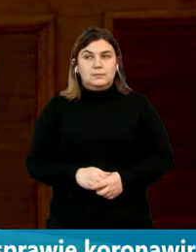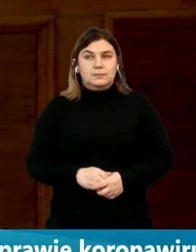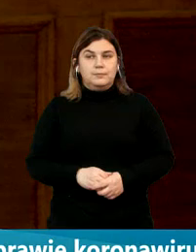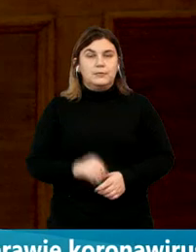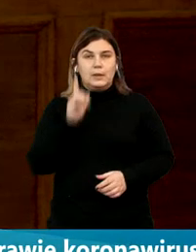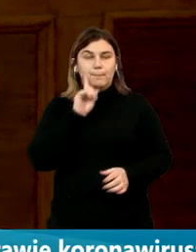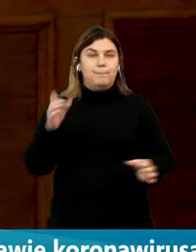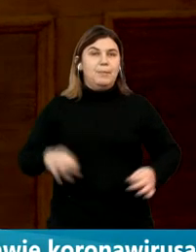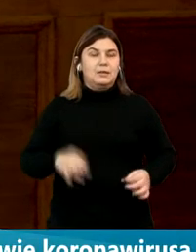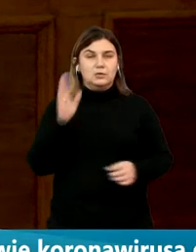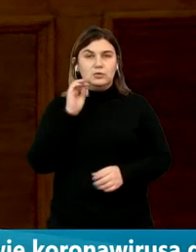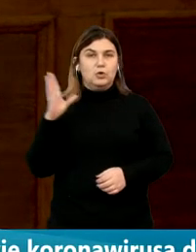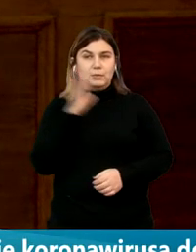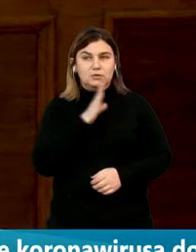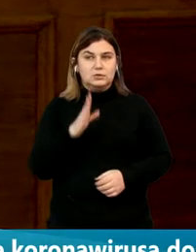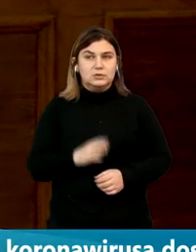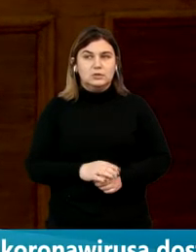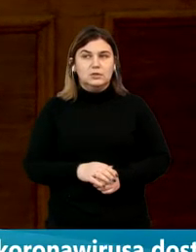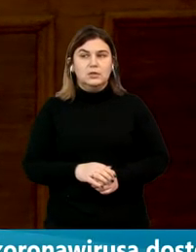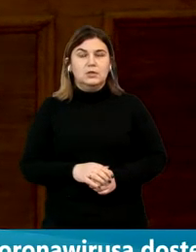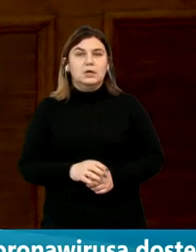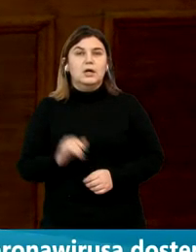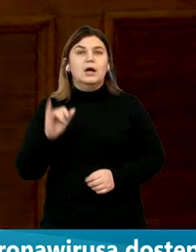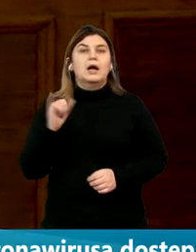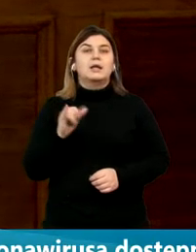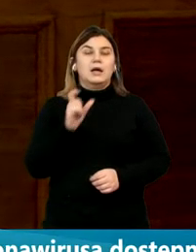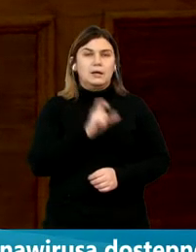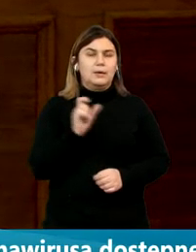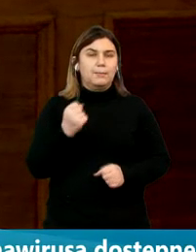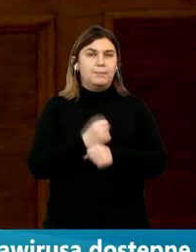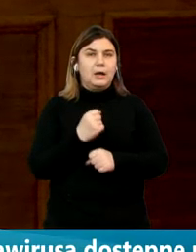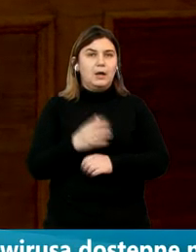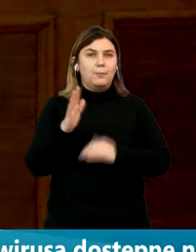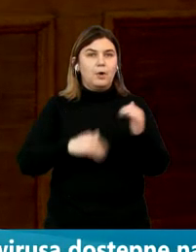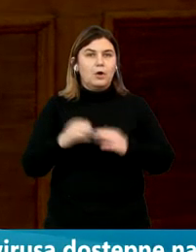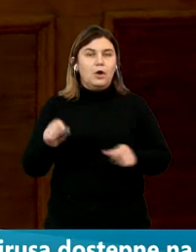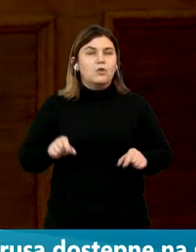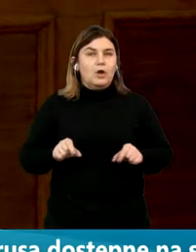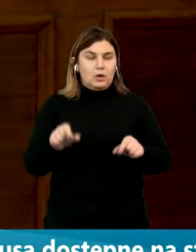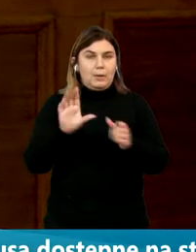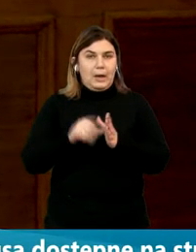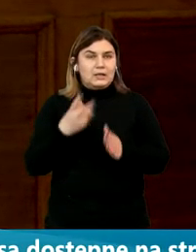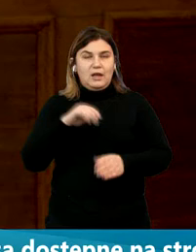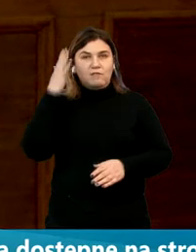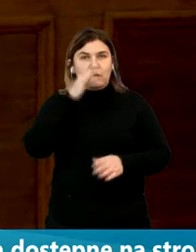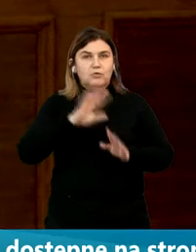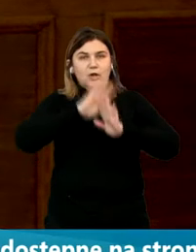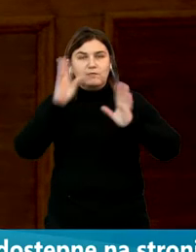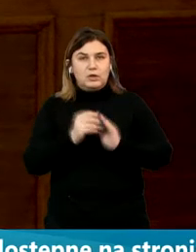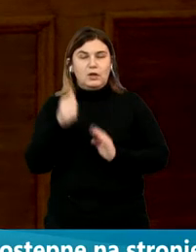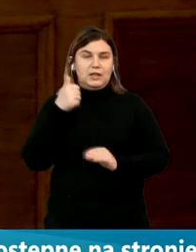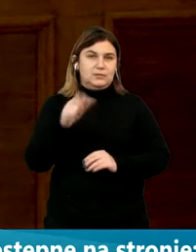Pan Tomasz pyta, a jak z etapowaniem prac dotyczących przebudowy torowisk w mieście, bo nie wyobrażam sobie, aby wszystko ruszyło w jednym